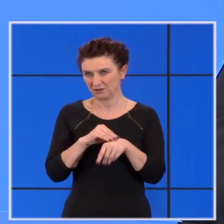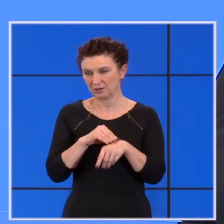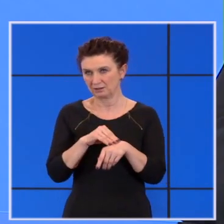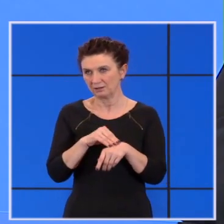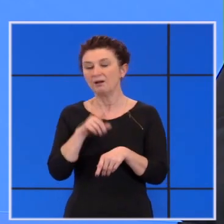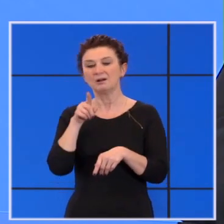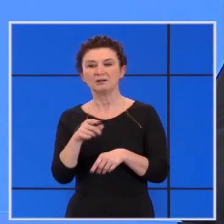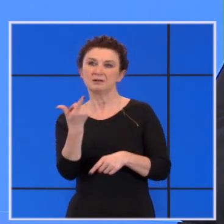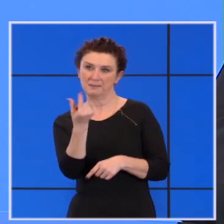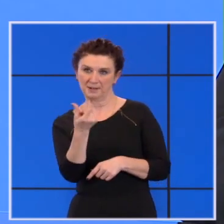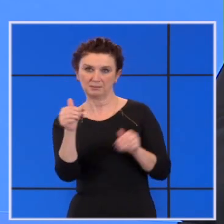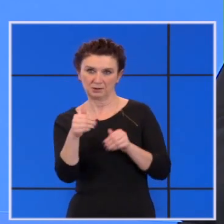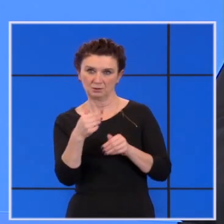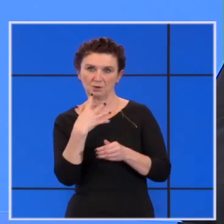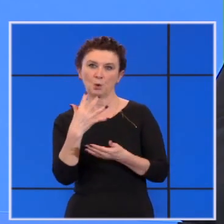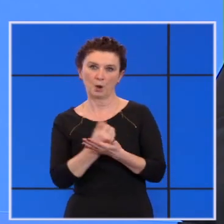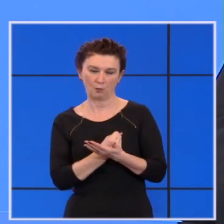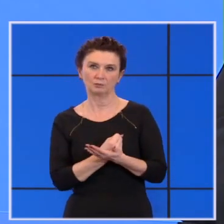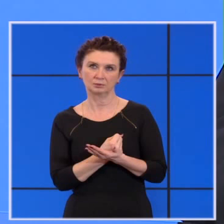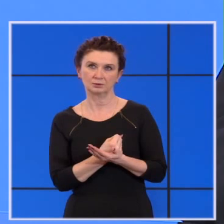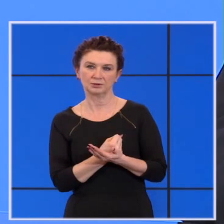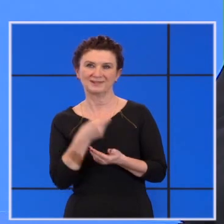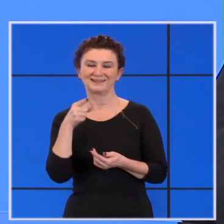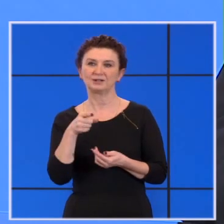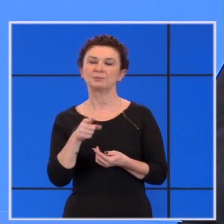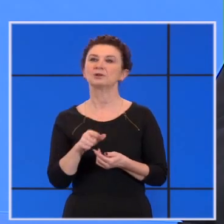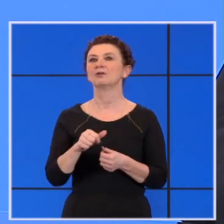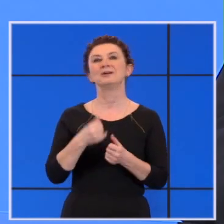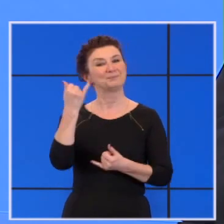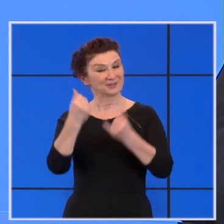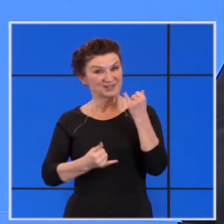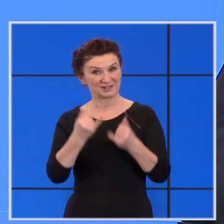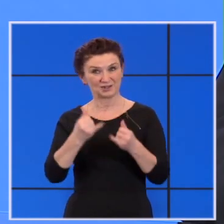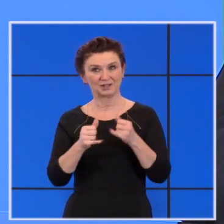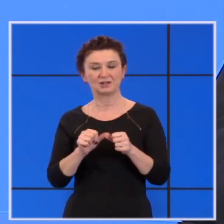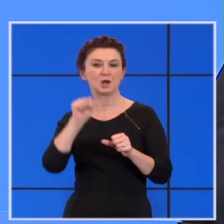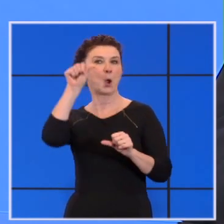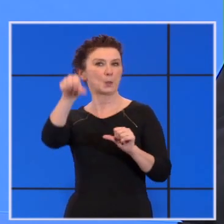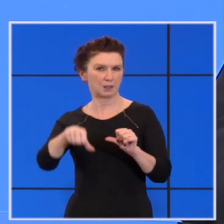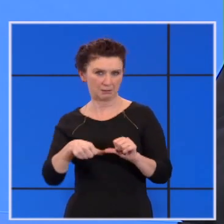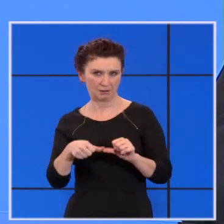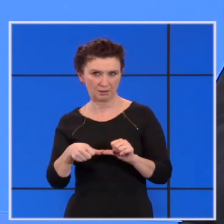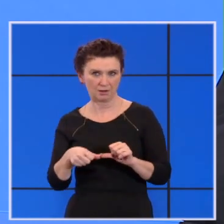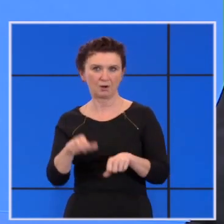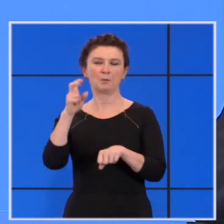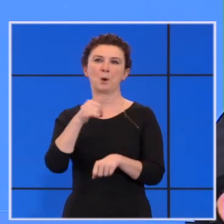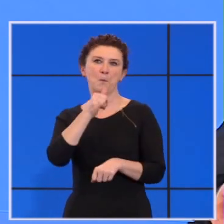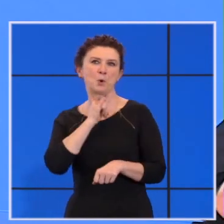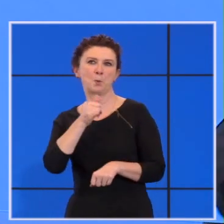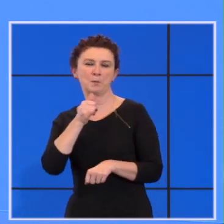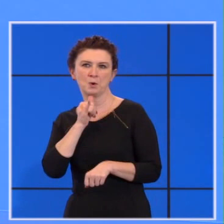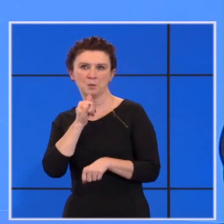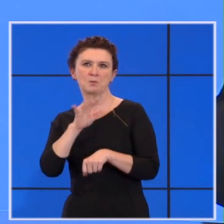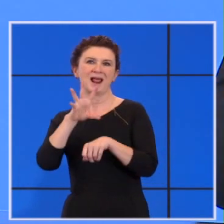pary będą mogły skorzystać z tej metody leczenia dopiero po 12 miesiącach udowodnionego, bezskutecznego leczenia